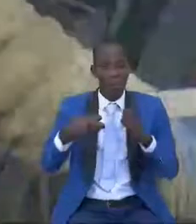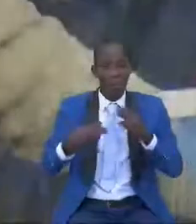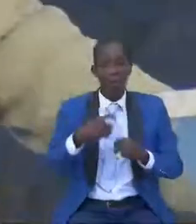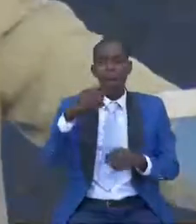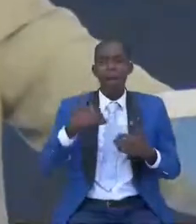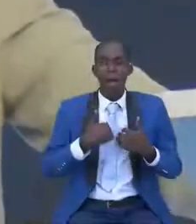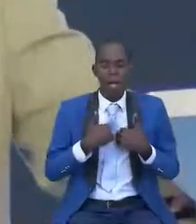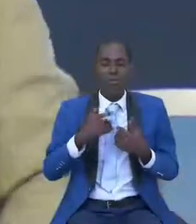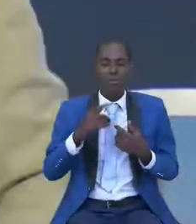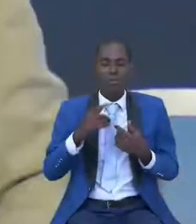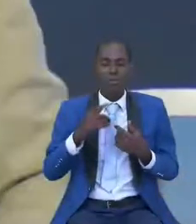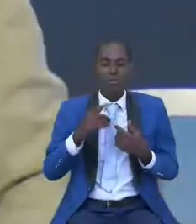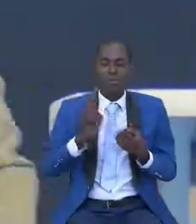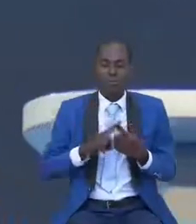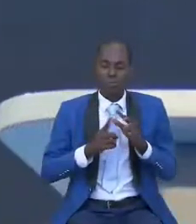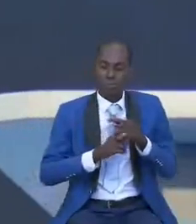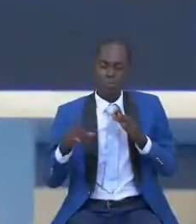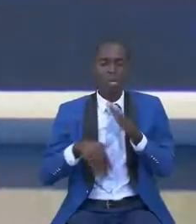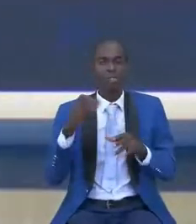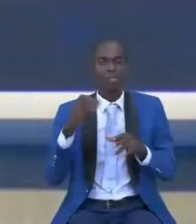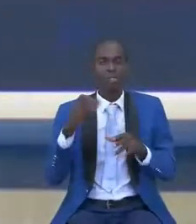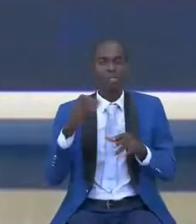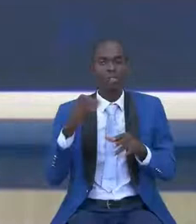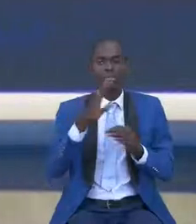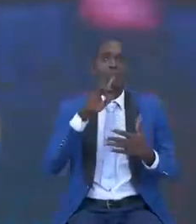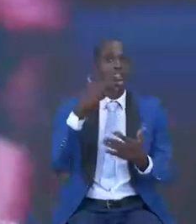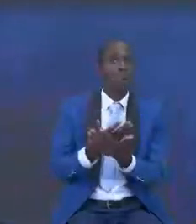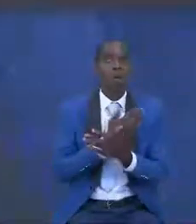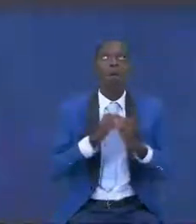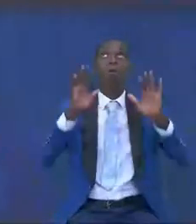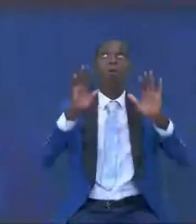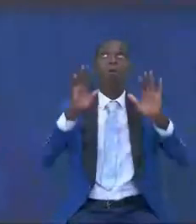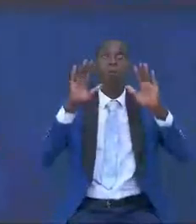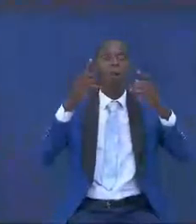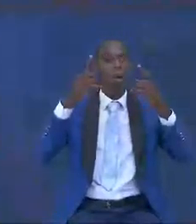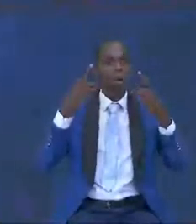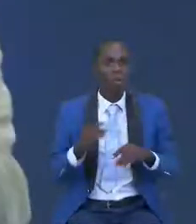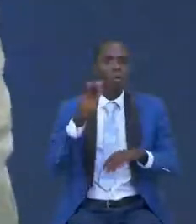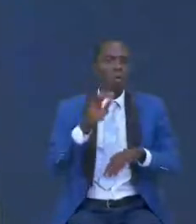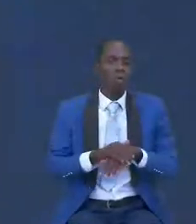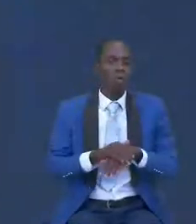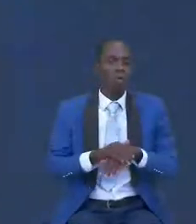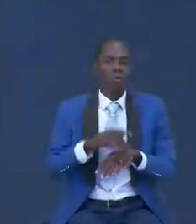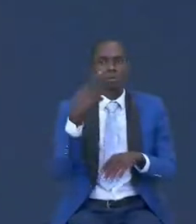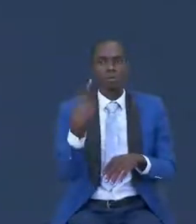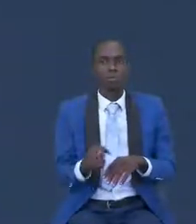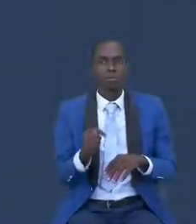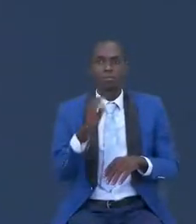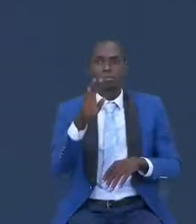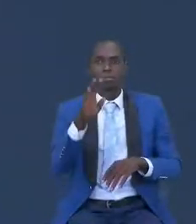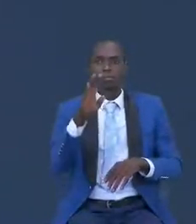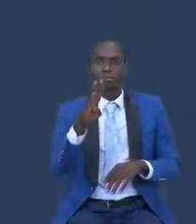sortir. Ce problème doit sortir de votre vie. Les signes et les prodiges